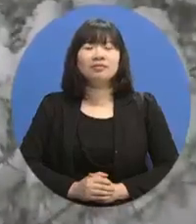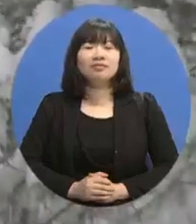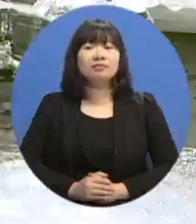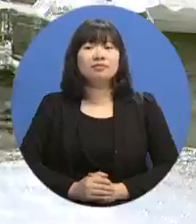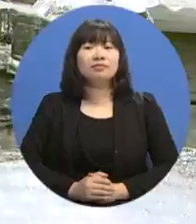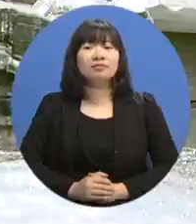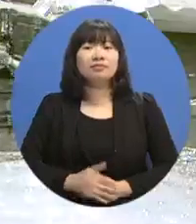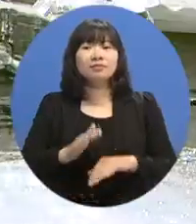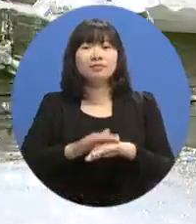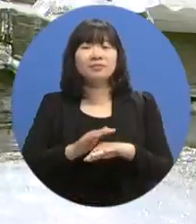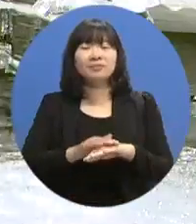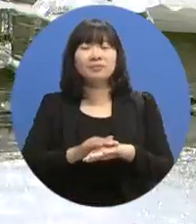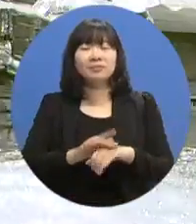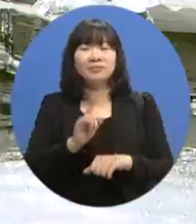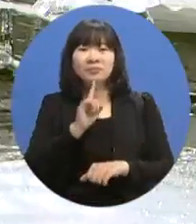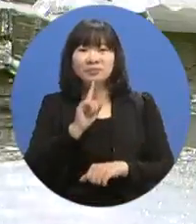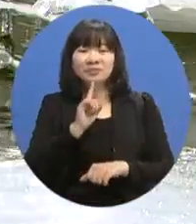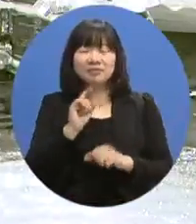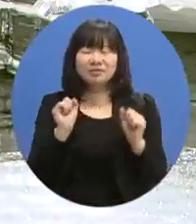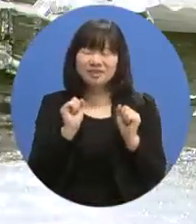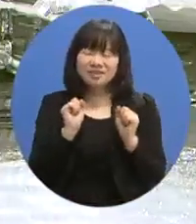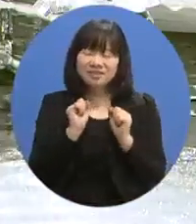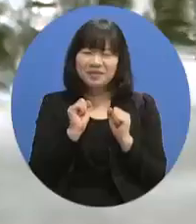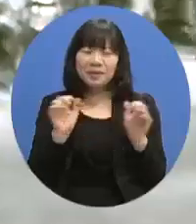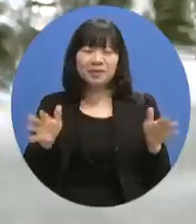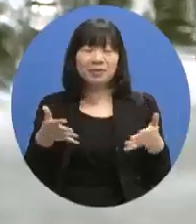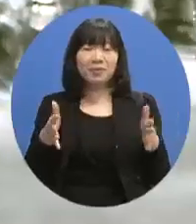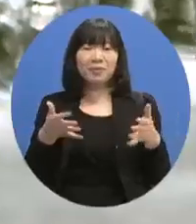시려워, 겨울바람 때문에